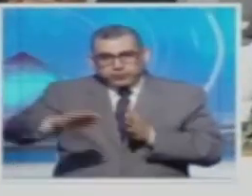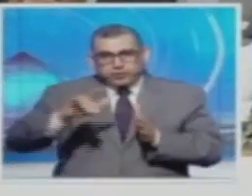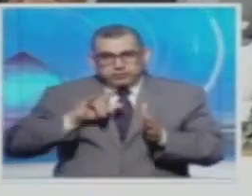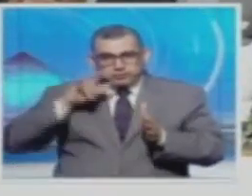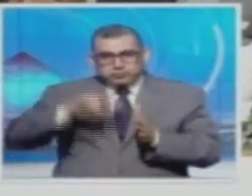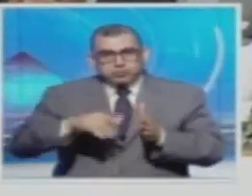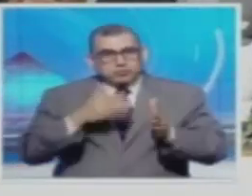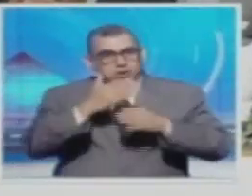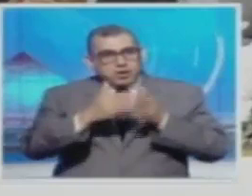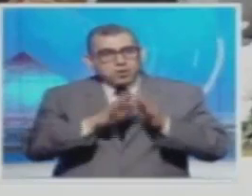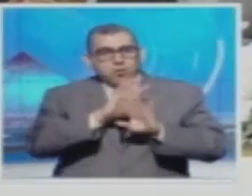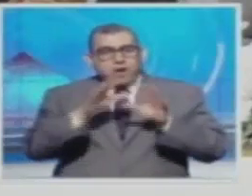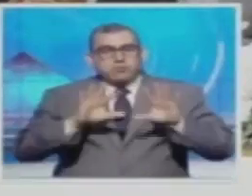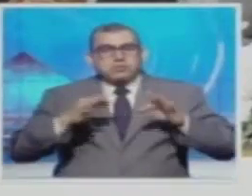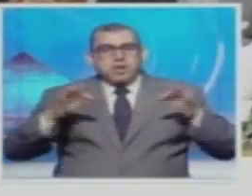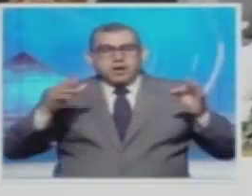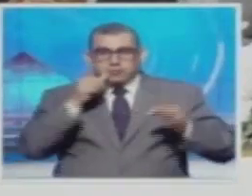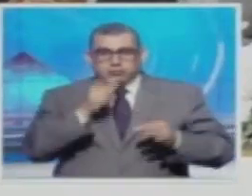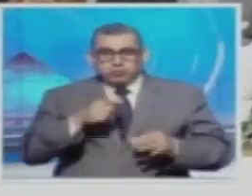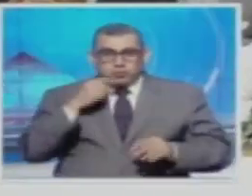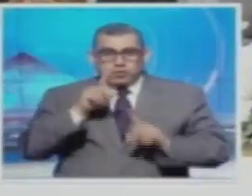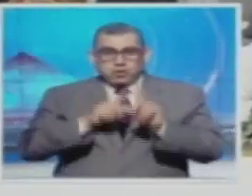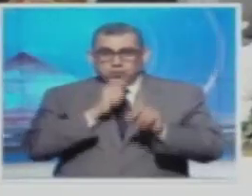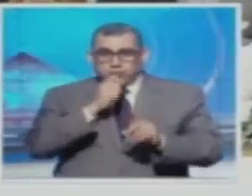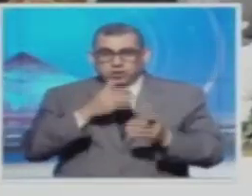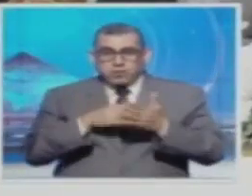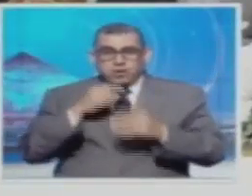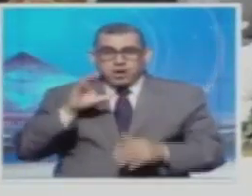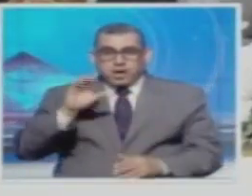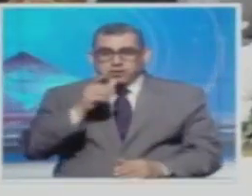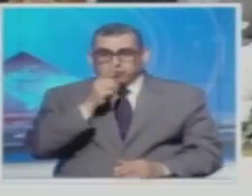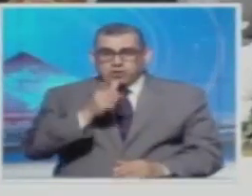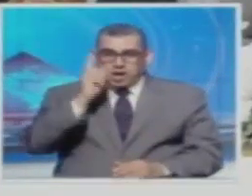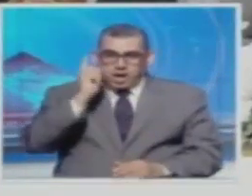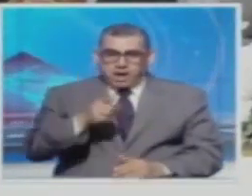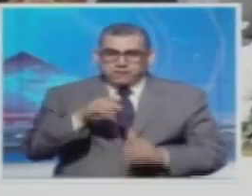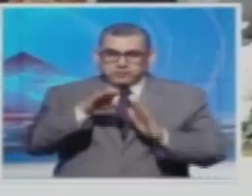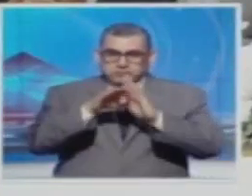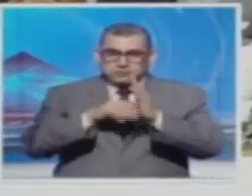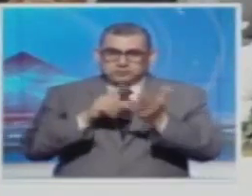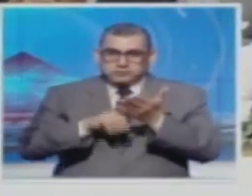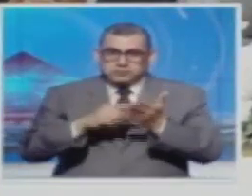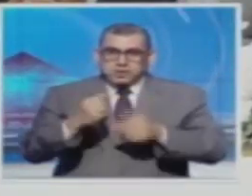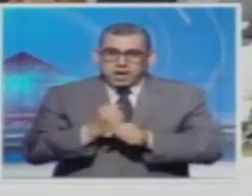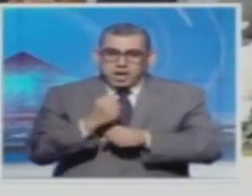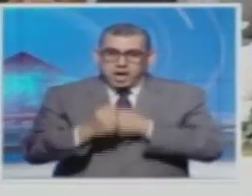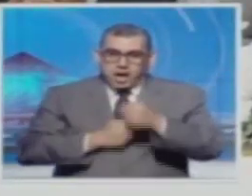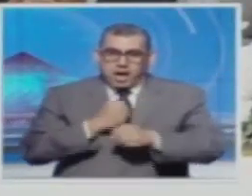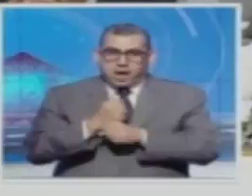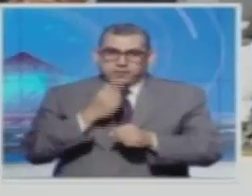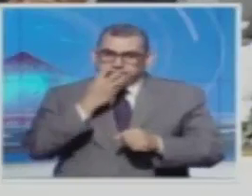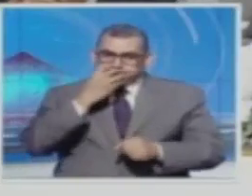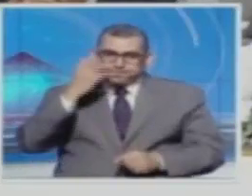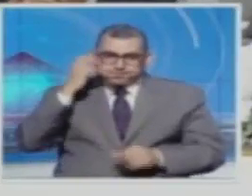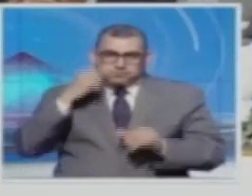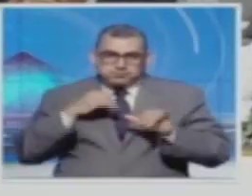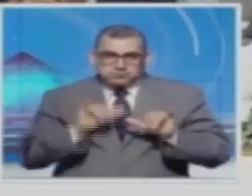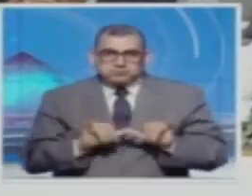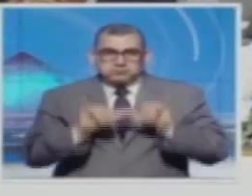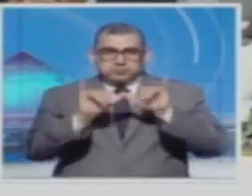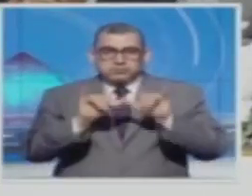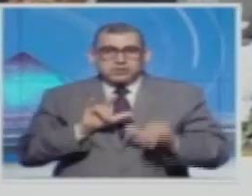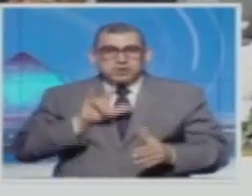بالقطاع. وأوضح المتحدث الرسمي أن السيد الرئيس وجه في هذا الإطار بمواصلة الجهود المكثفة للنهوض بقطاع